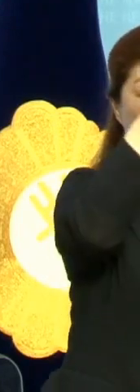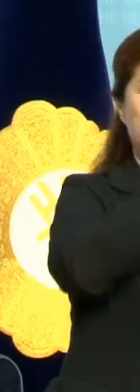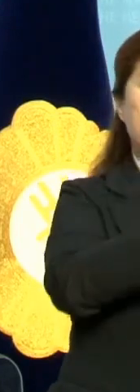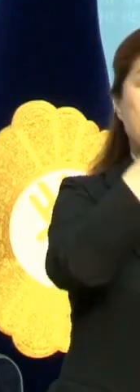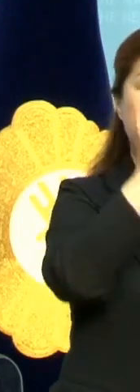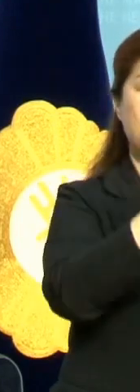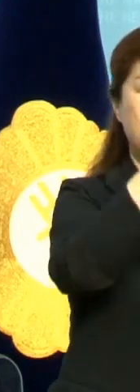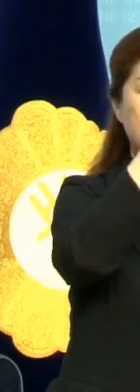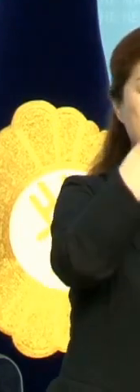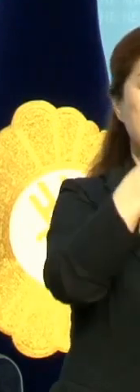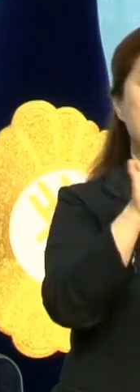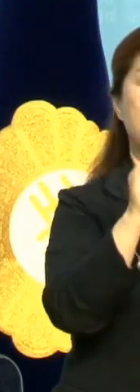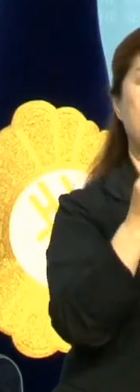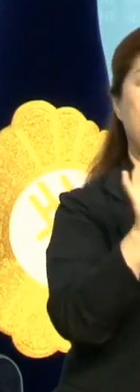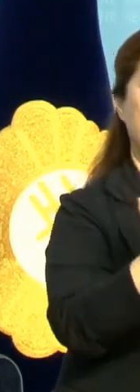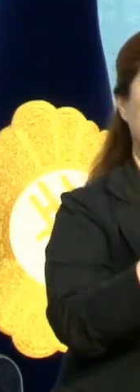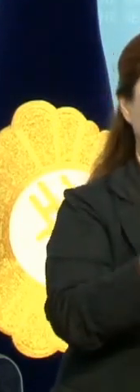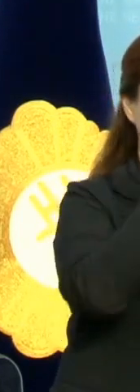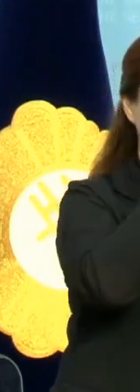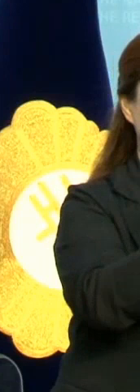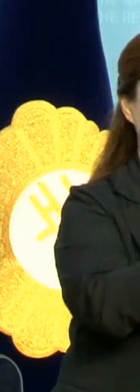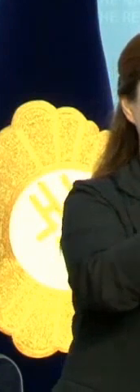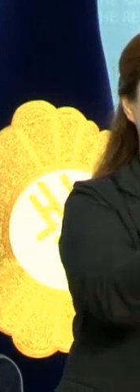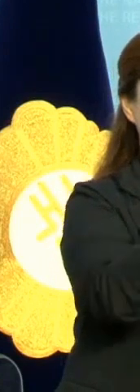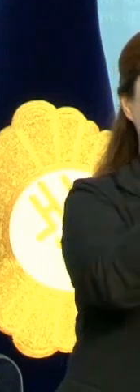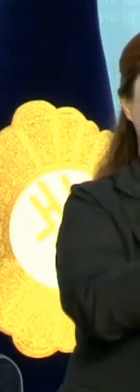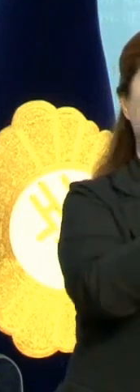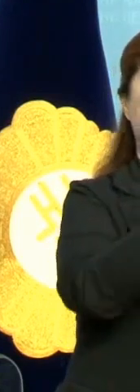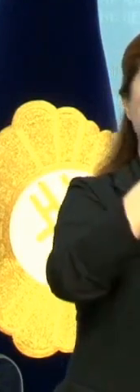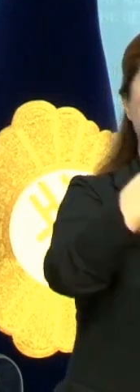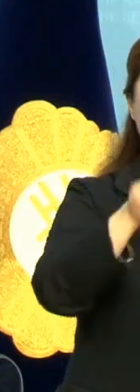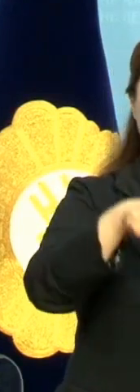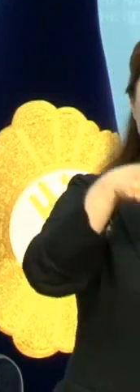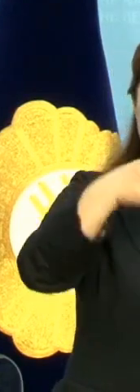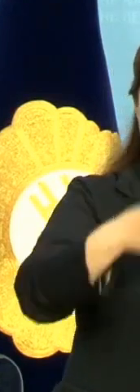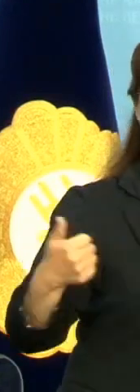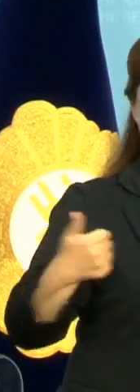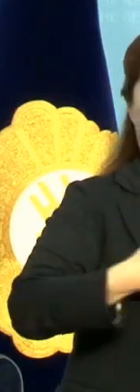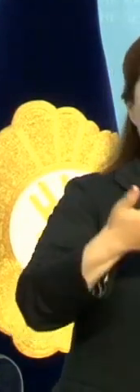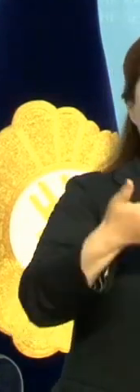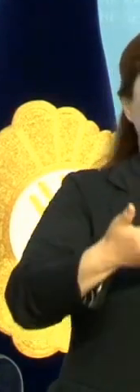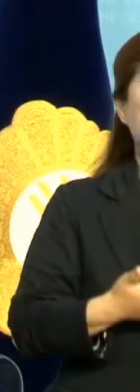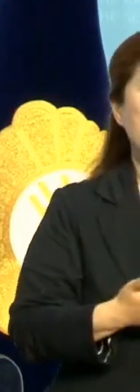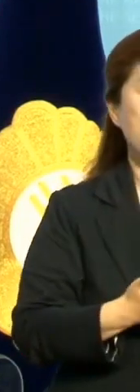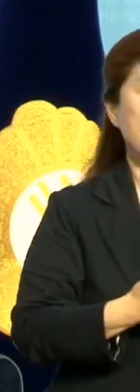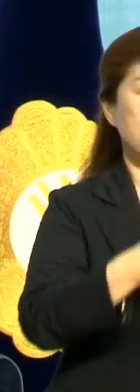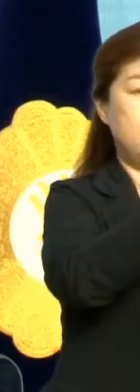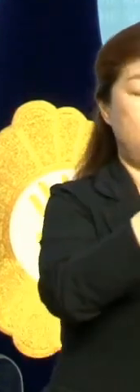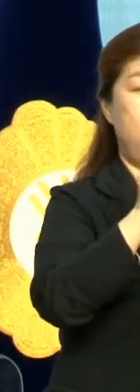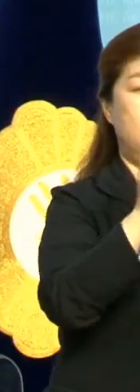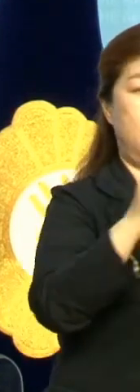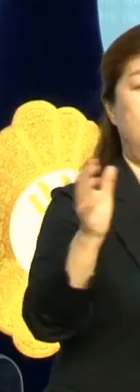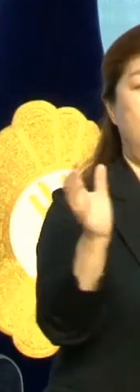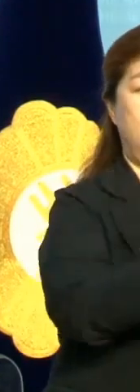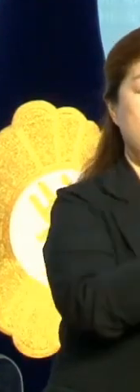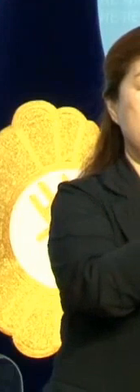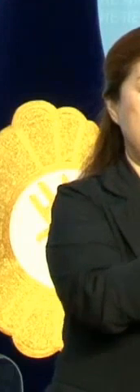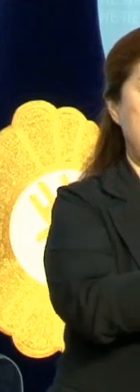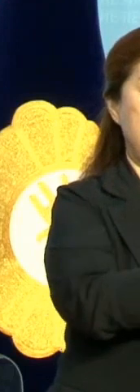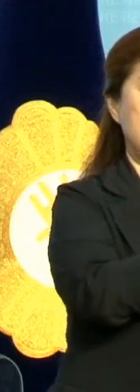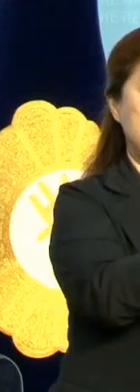이재용 부회장은 골드만삭스의 조언을 얻어 삼성물산 제일모직 합병이 추진되는 시점부터